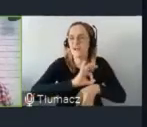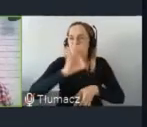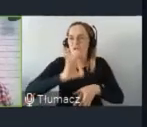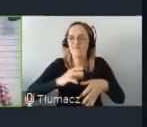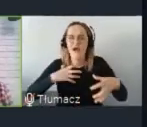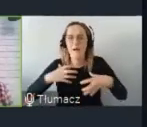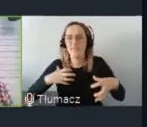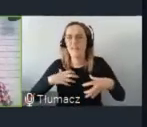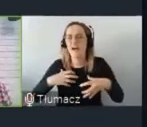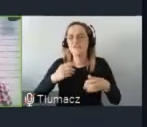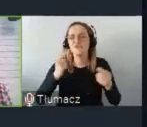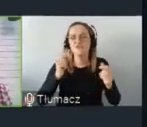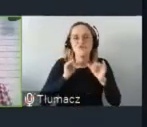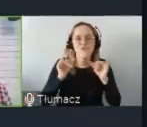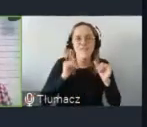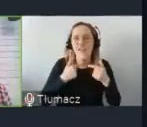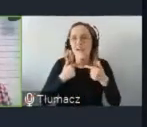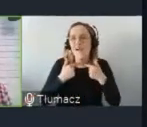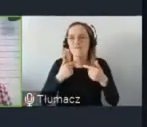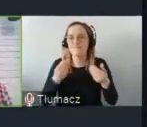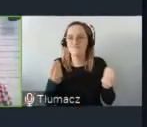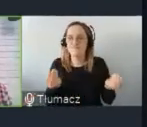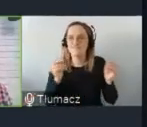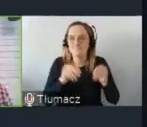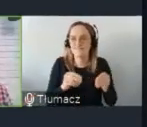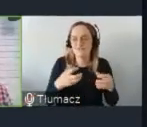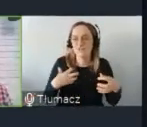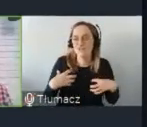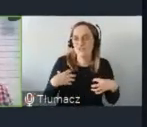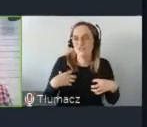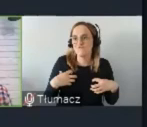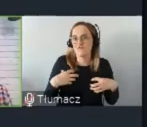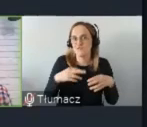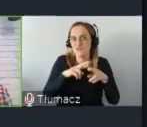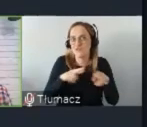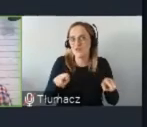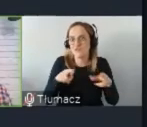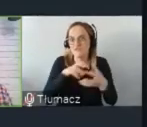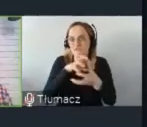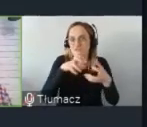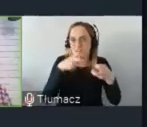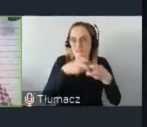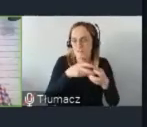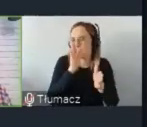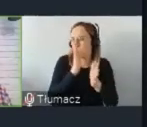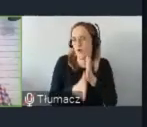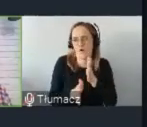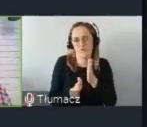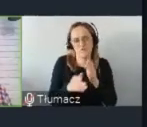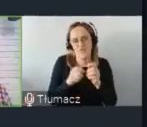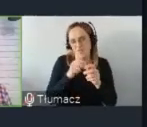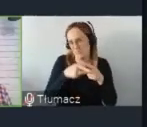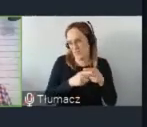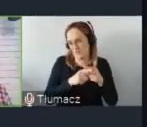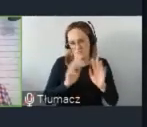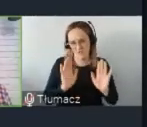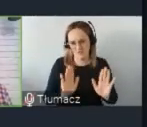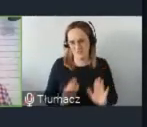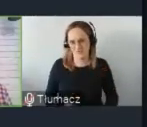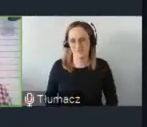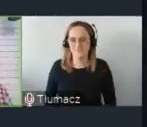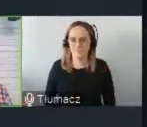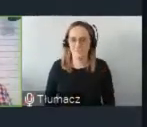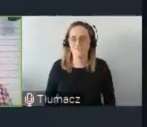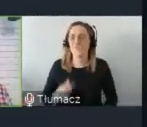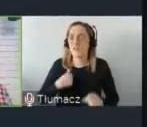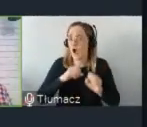czy dźwięki, żeby już wprowadzić tą rzeczywistość rozszerzoną za pomocą prostych naprawdę narzędzi.